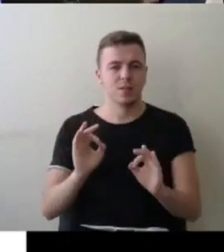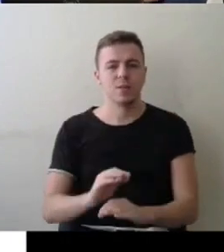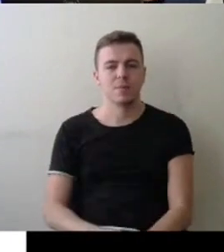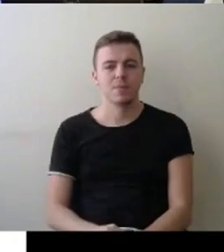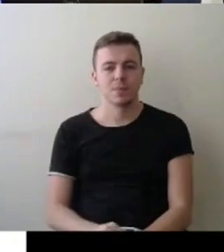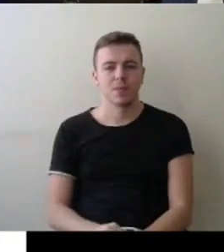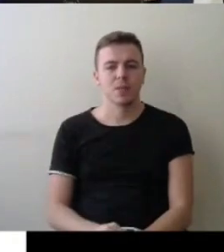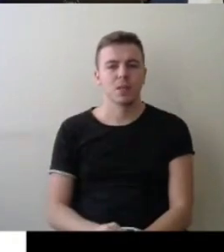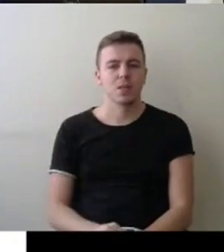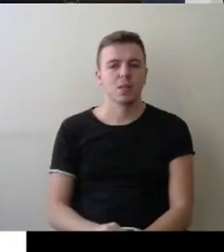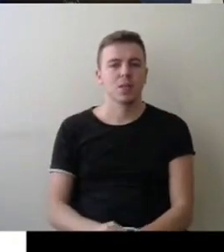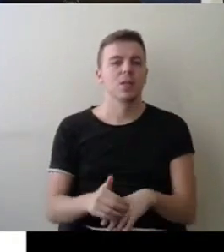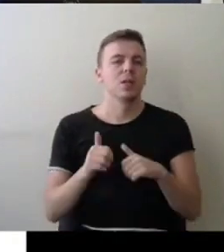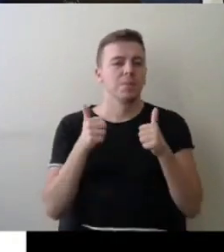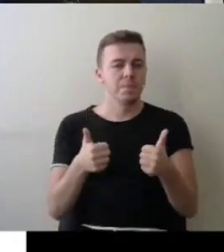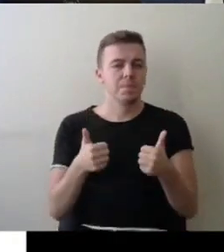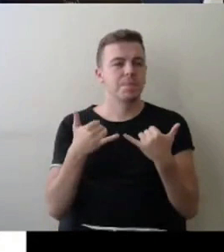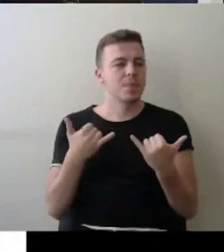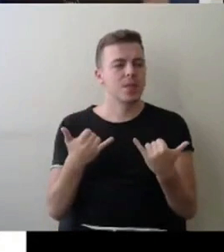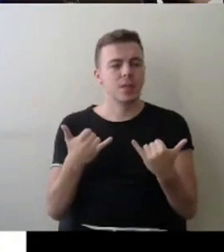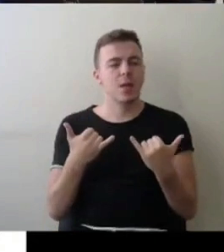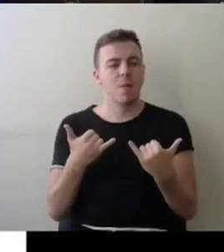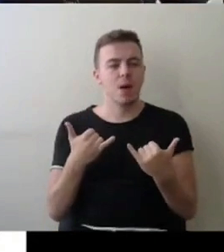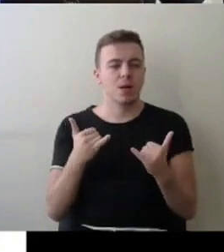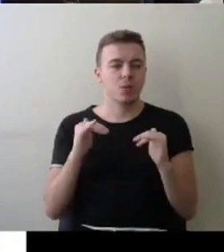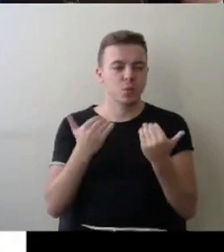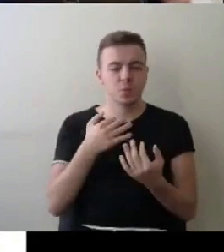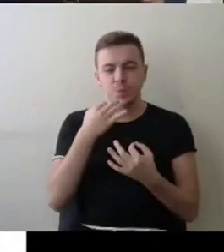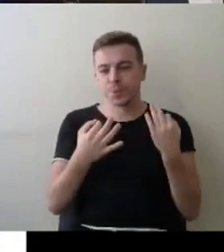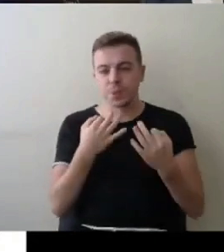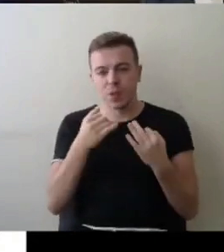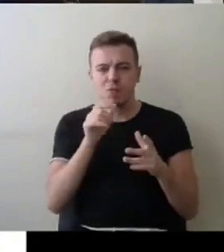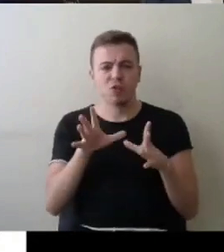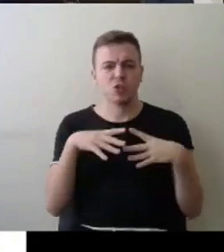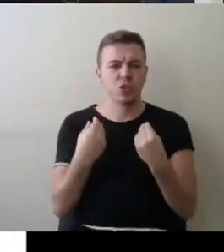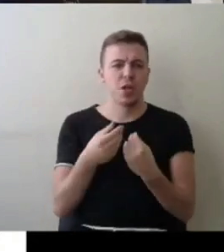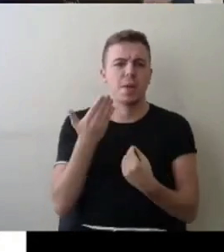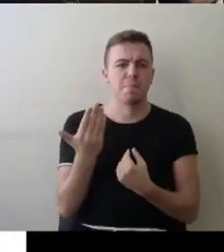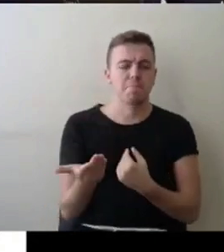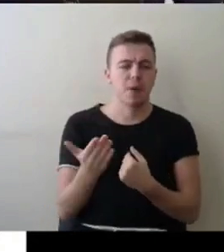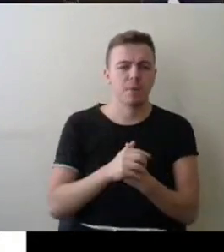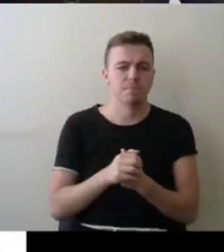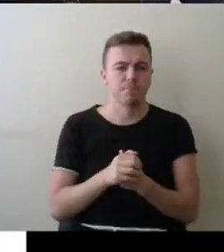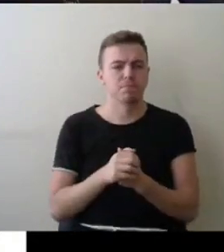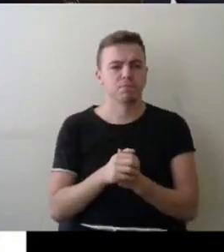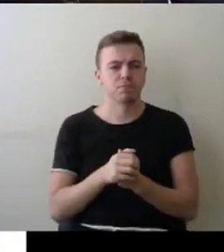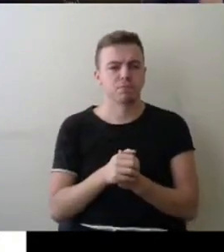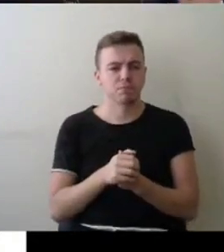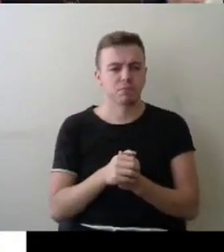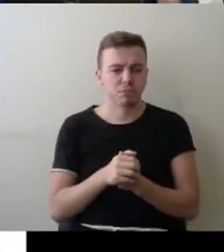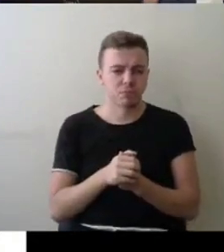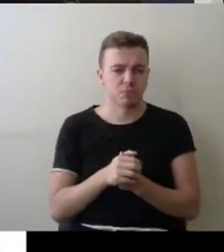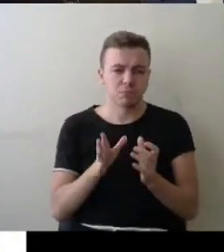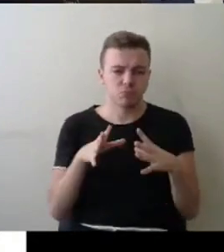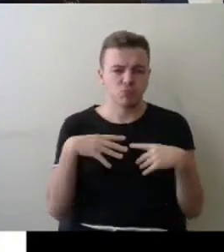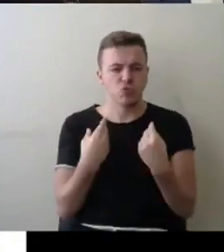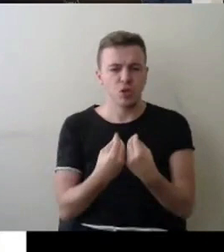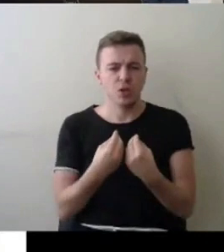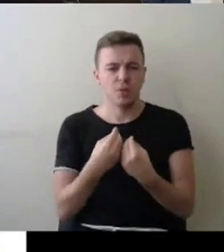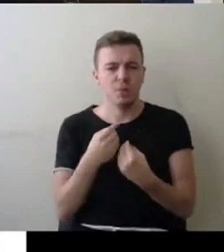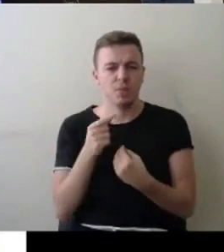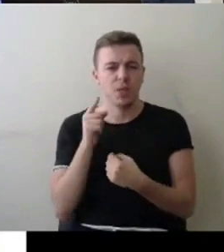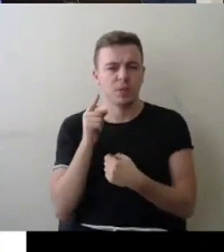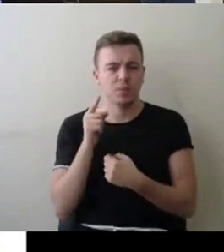Gerai, dabar keletą minčių, reiškia, kaipgi šeima, ne, kaipgi šeima šitam, sakykime,